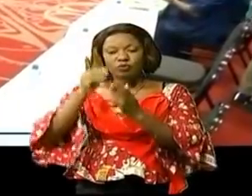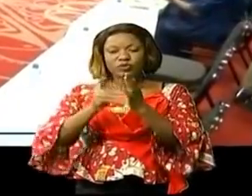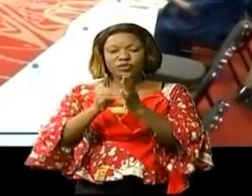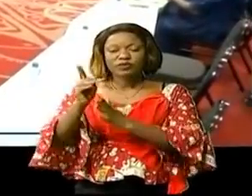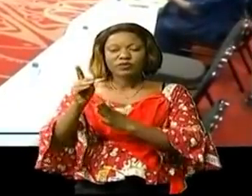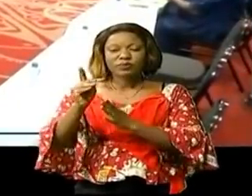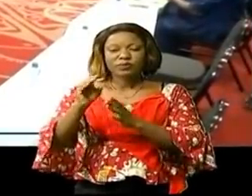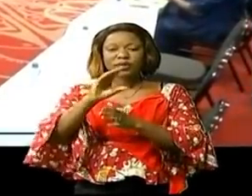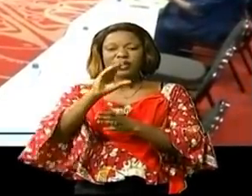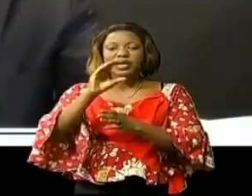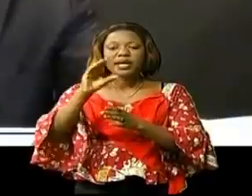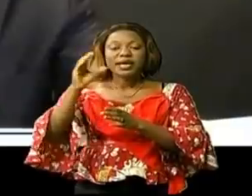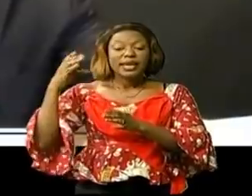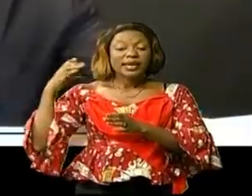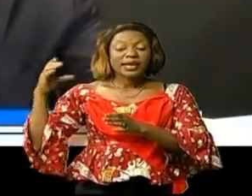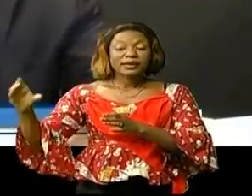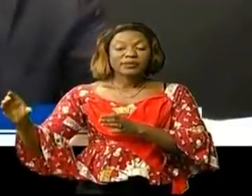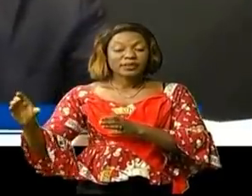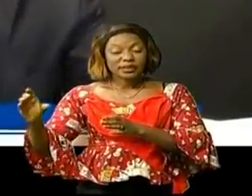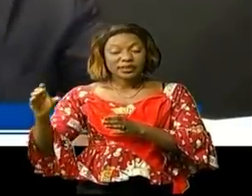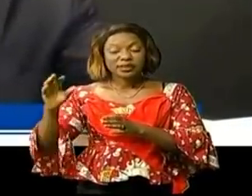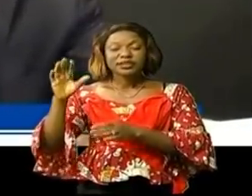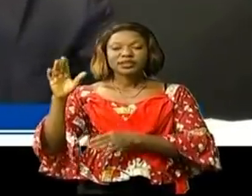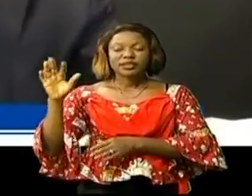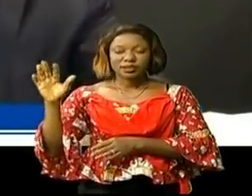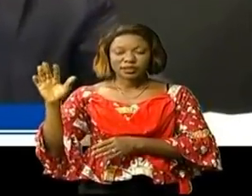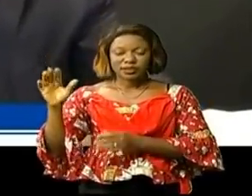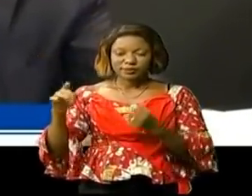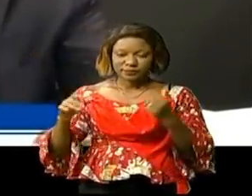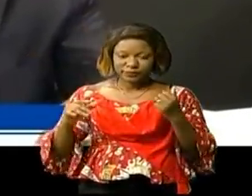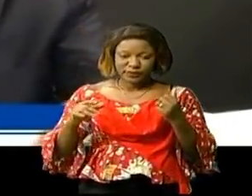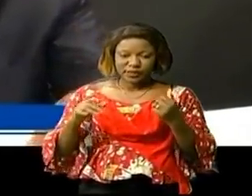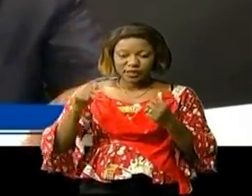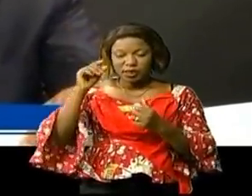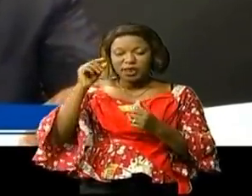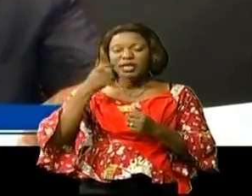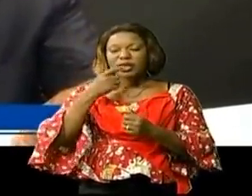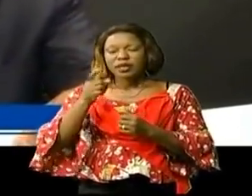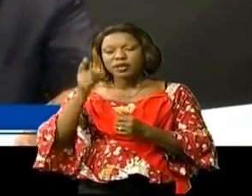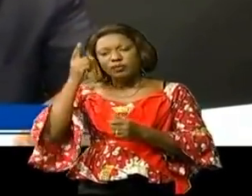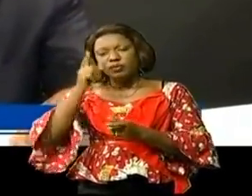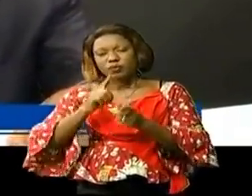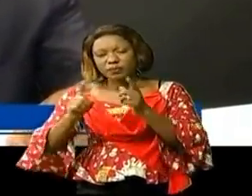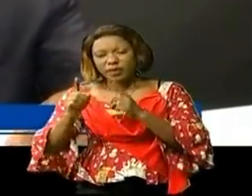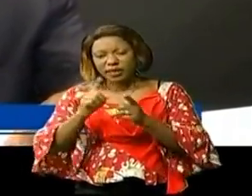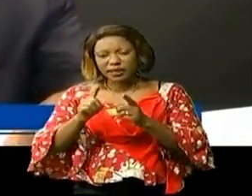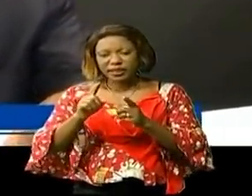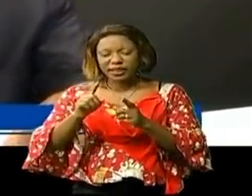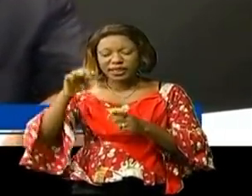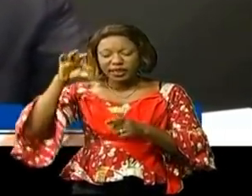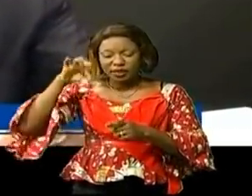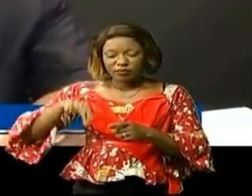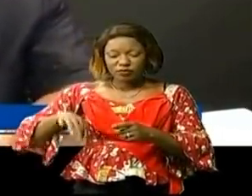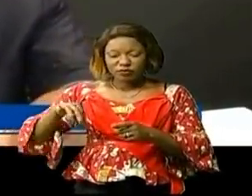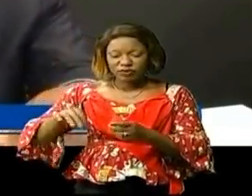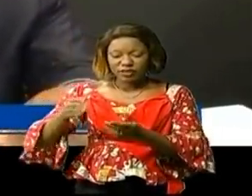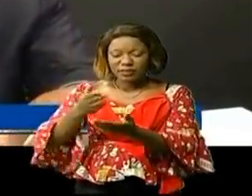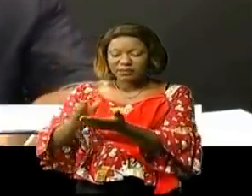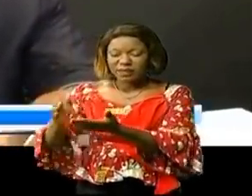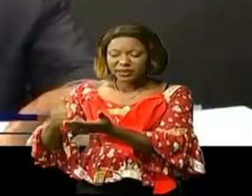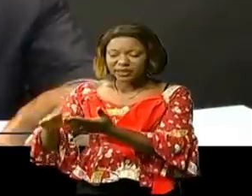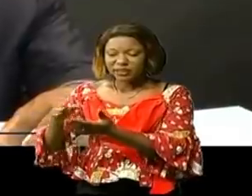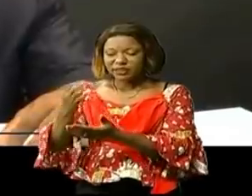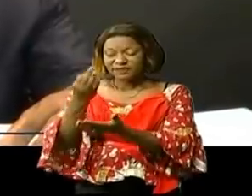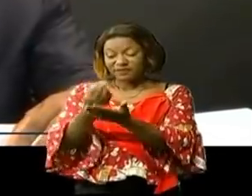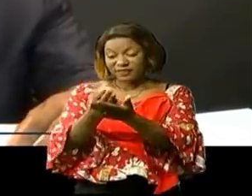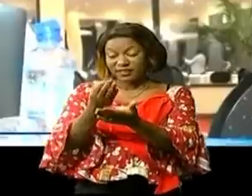Kinshasa. Parlant justement de la répartition des recettes d'intérêt commun entre la ville de Kinshasa et ses communes, laquelle rentre dans